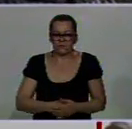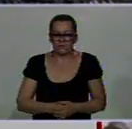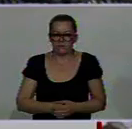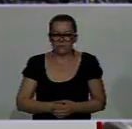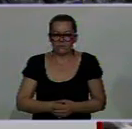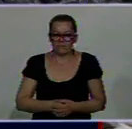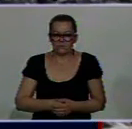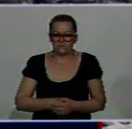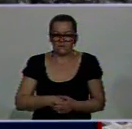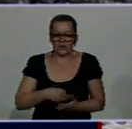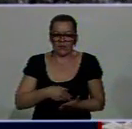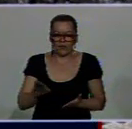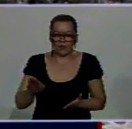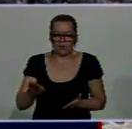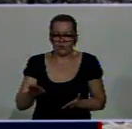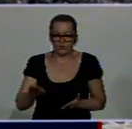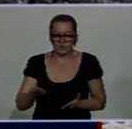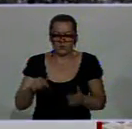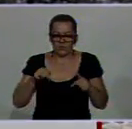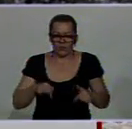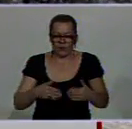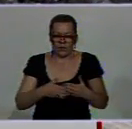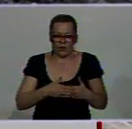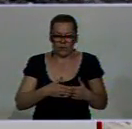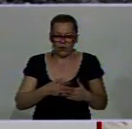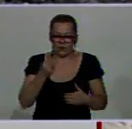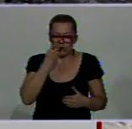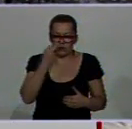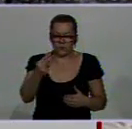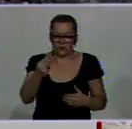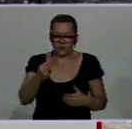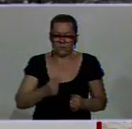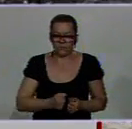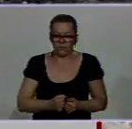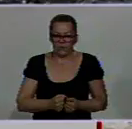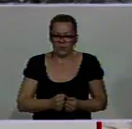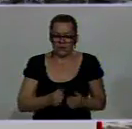Refuzam să cred că ajunge. Abia acum încep să realizez, după ce totul am înșirat, că